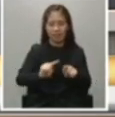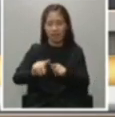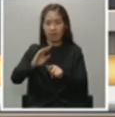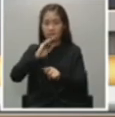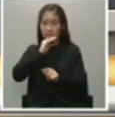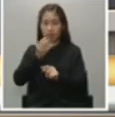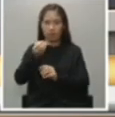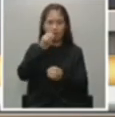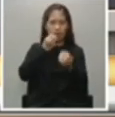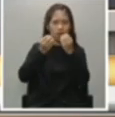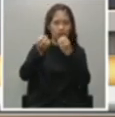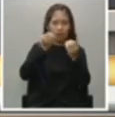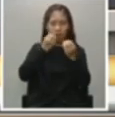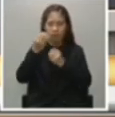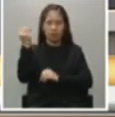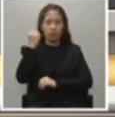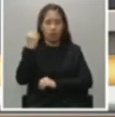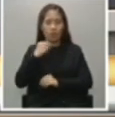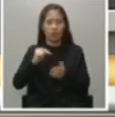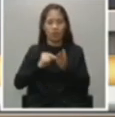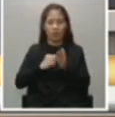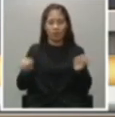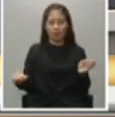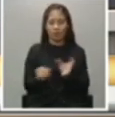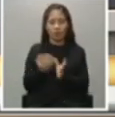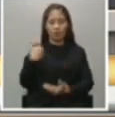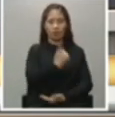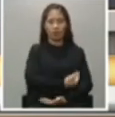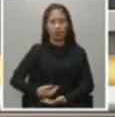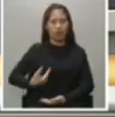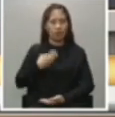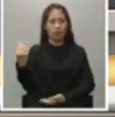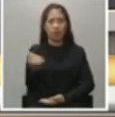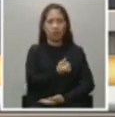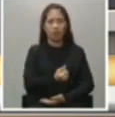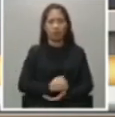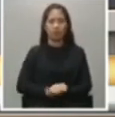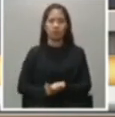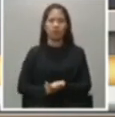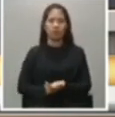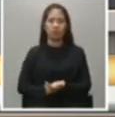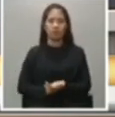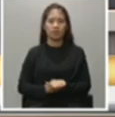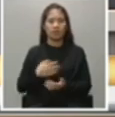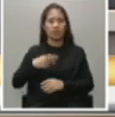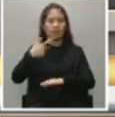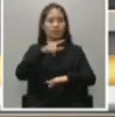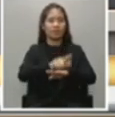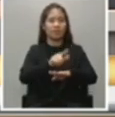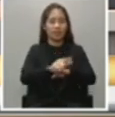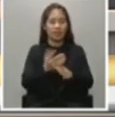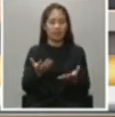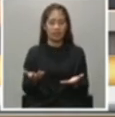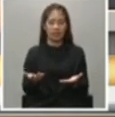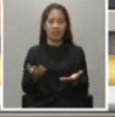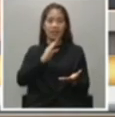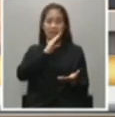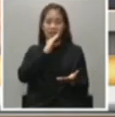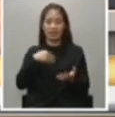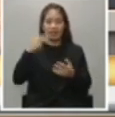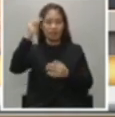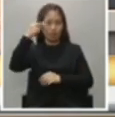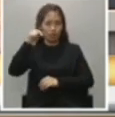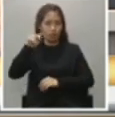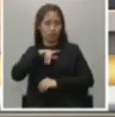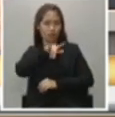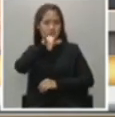นื่องจะทำให้เกิดอาการเจ็บป่วยทางร่างกายแบบเฉียบพลันได้ท่านประธานที่เคารพคะการที่นายกรัฐมนตรี